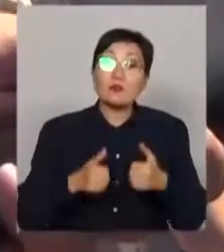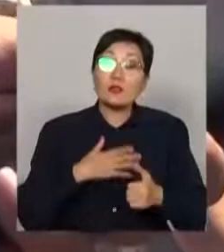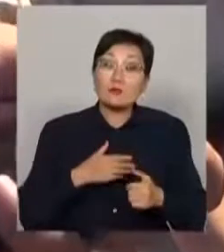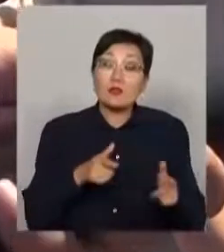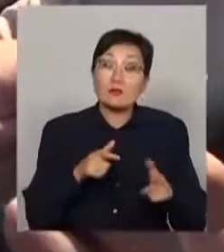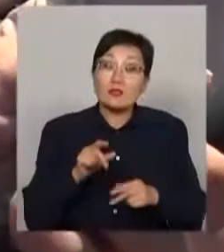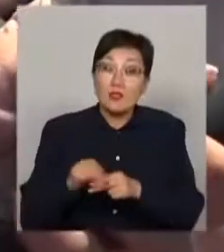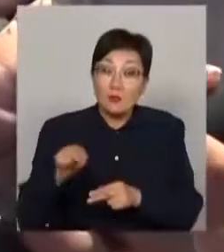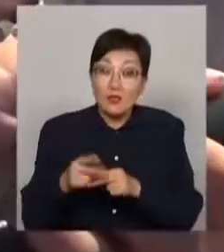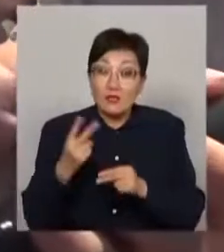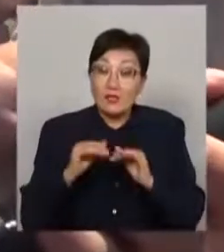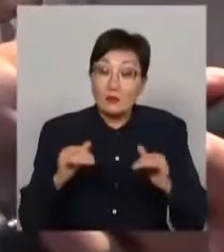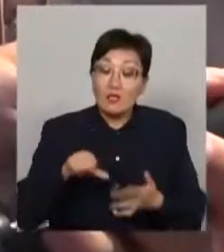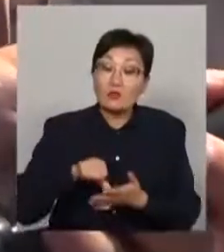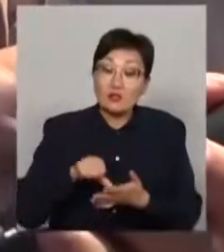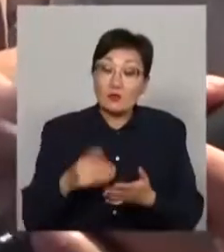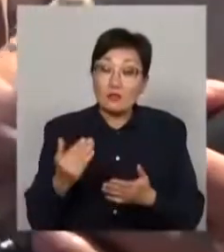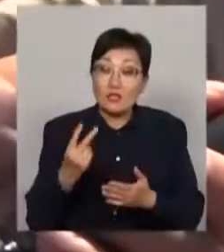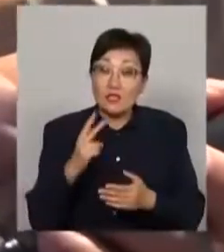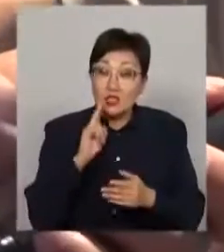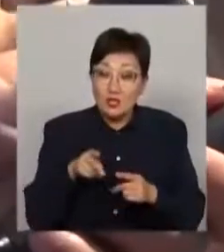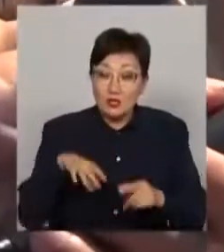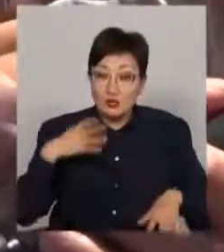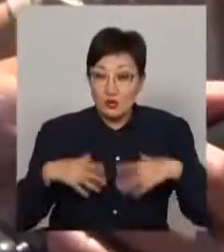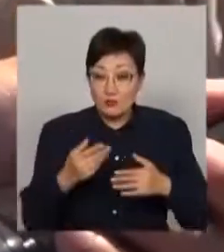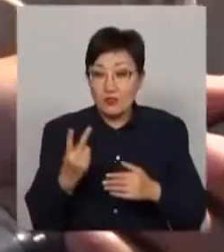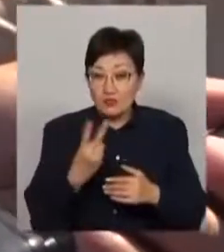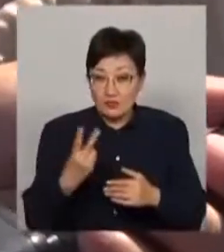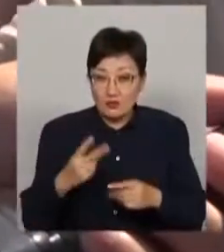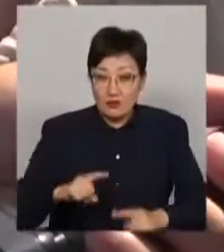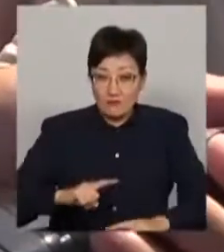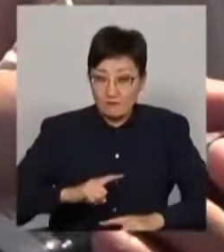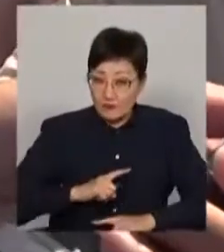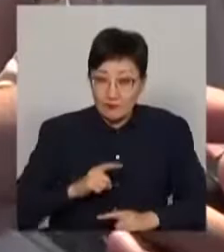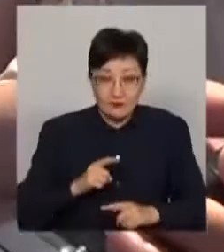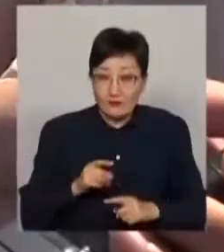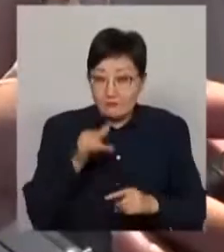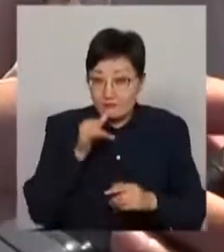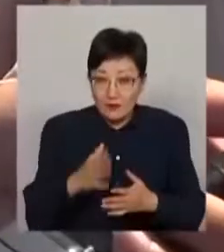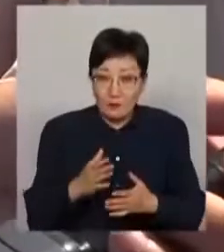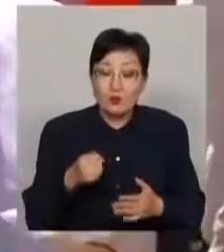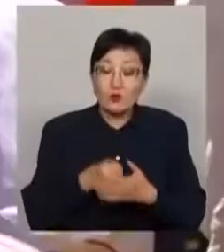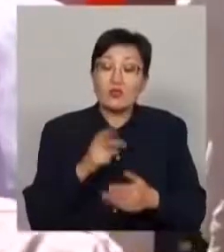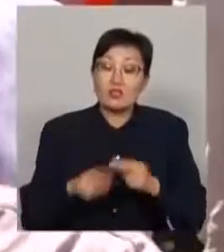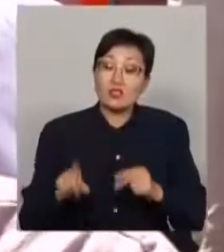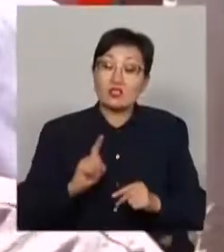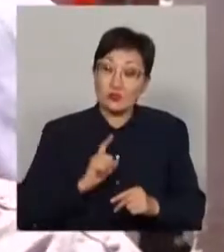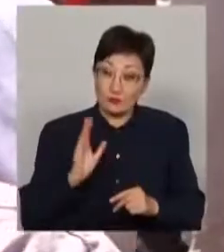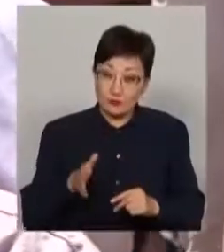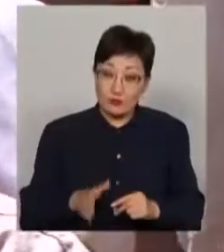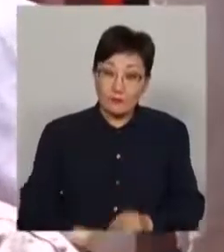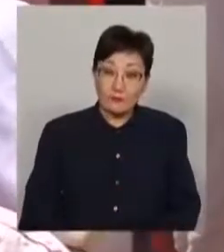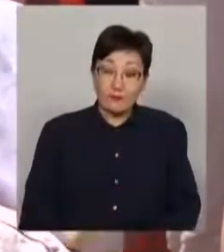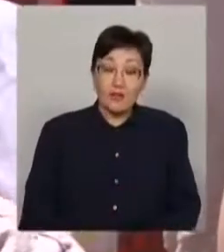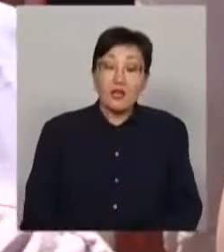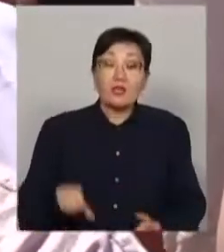дайындап әкелген екі шәкіртім қатысып жатыр. Олар 2 жыл дайындалды. Екеуі де мәреге келмеді, бірақ соңына дейін күтемін. Да, у нас участник